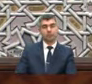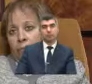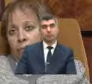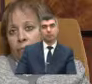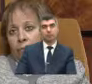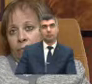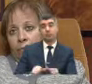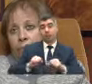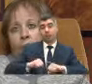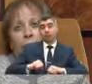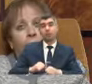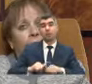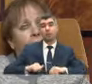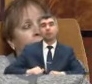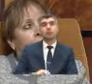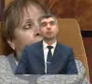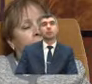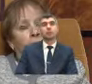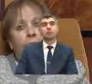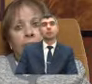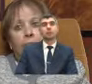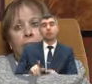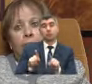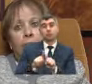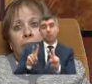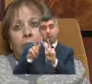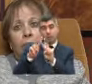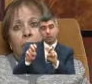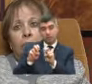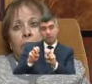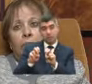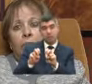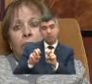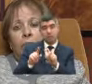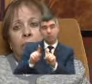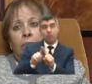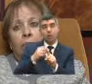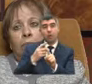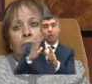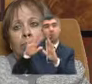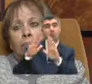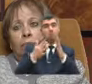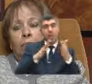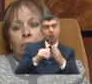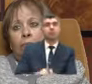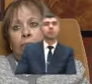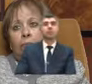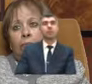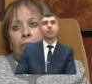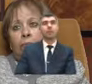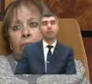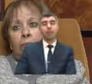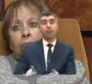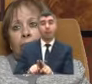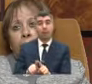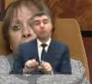نعم سيد الوزير، غنتفاعل على مستوى آليات المراقبة ديال اللي باش تحافظوا على البيئة. وهنا سيد الوزير لو بداني نوه